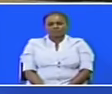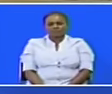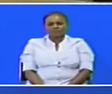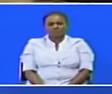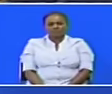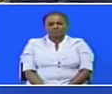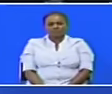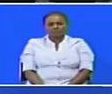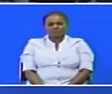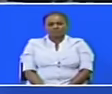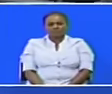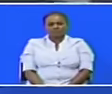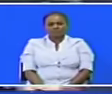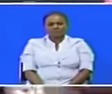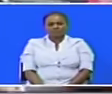wakatipu m